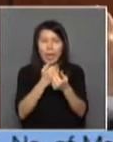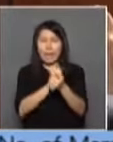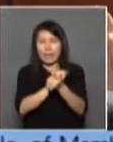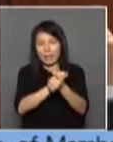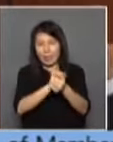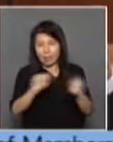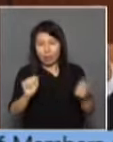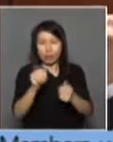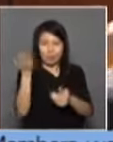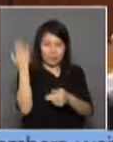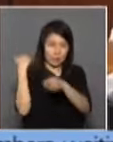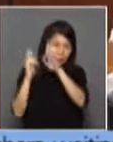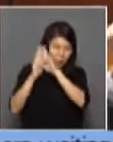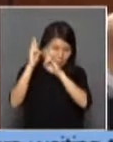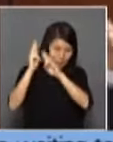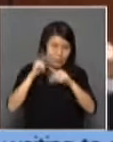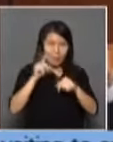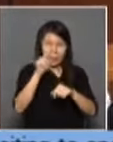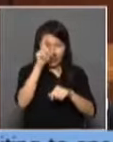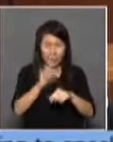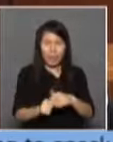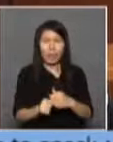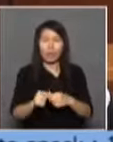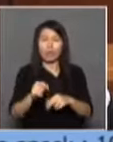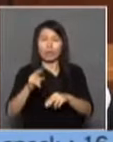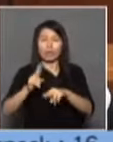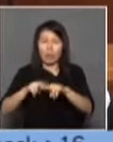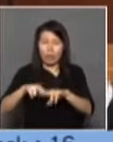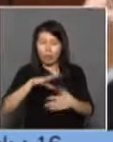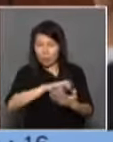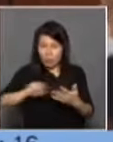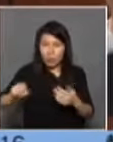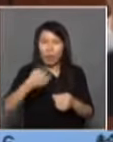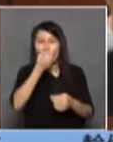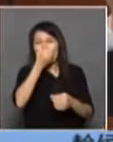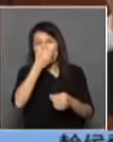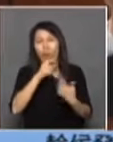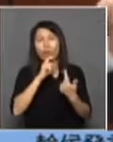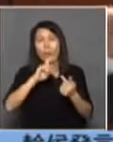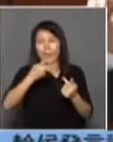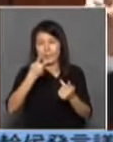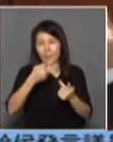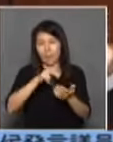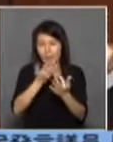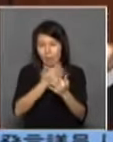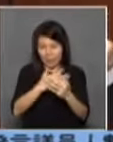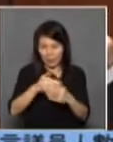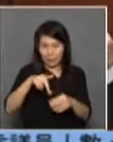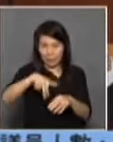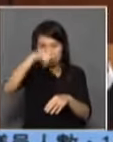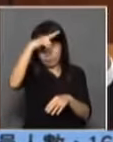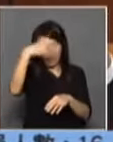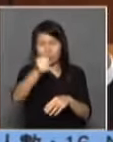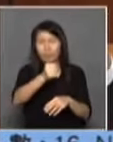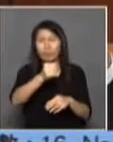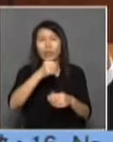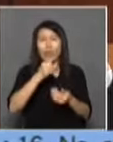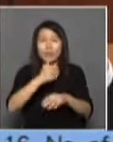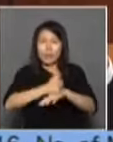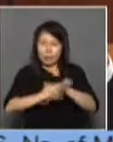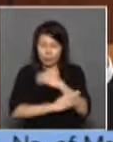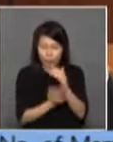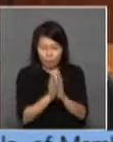題，中國收回香港，然後在香港成立了特別行政區， 就通過基本法向呢個特別行